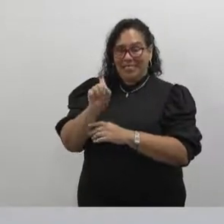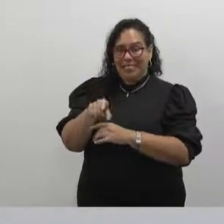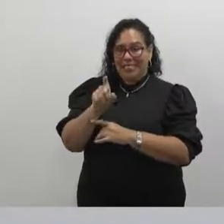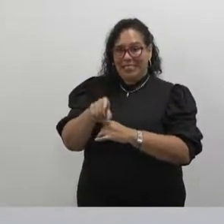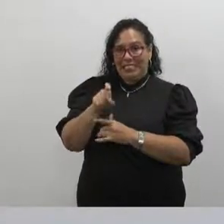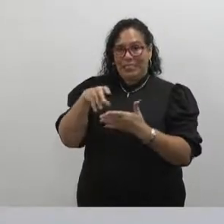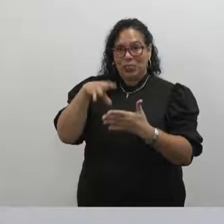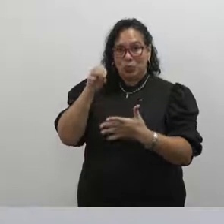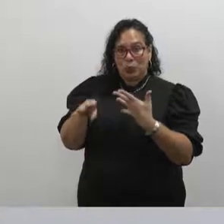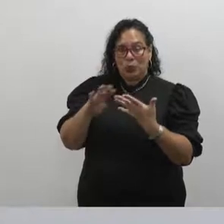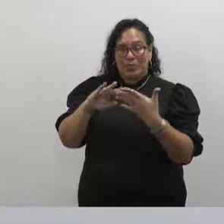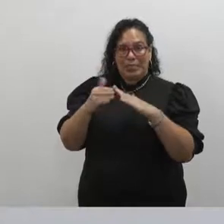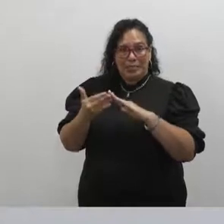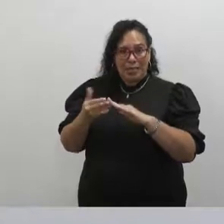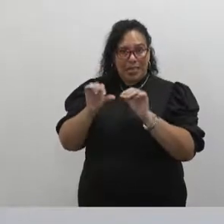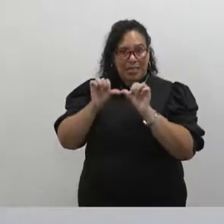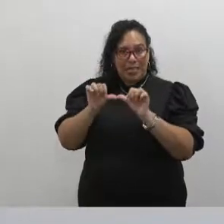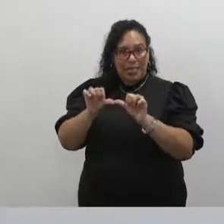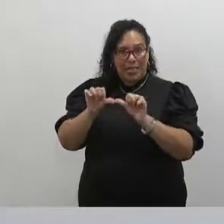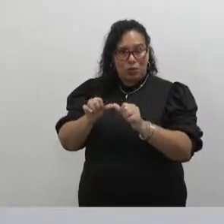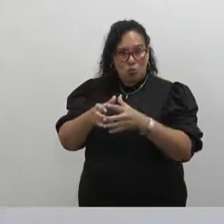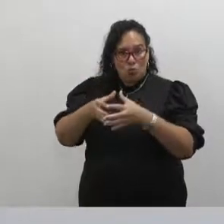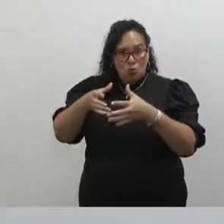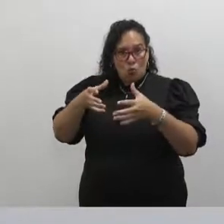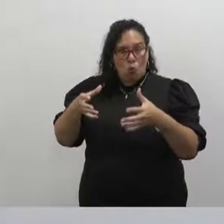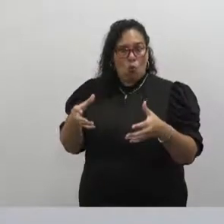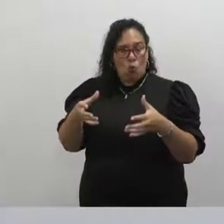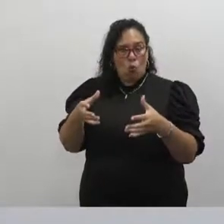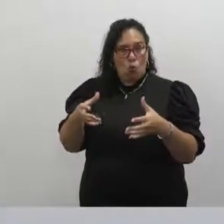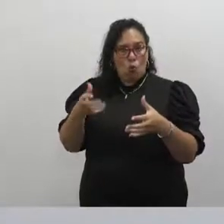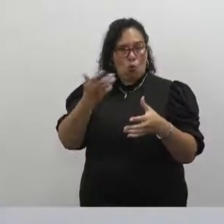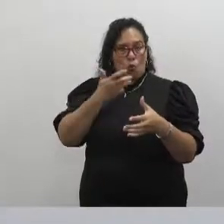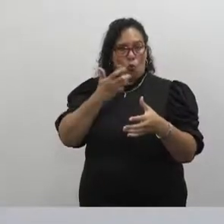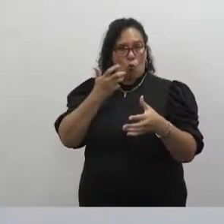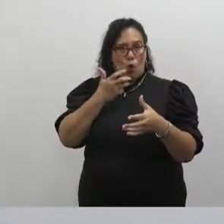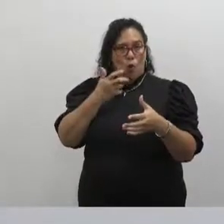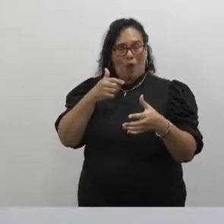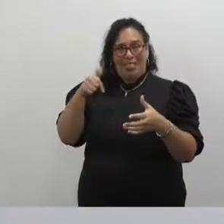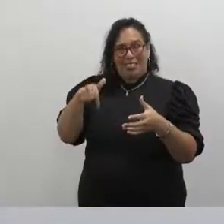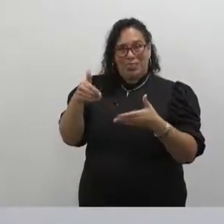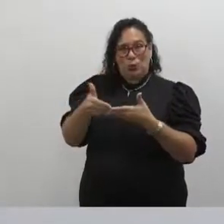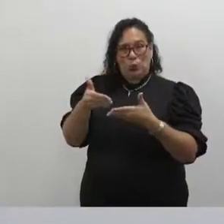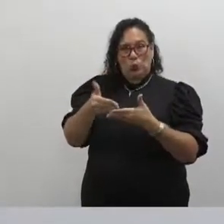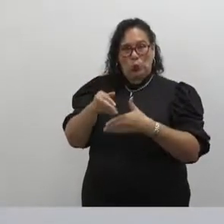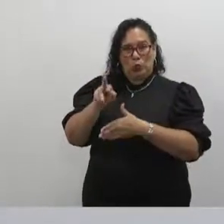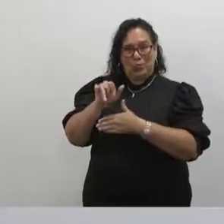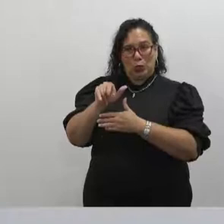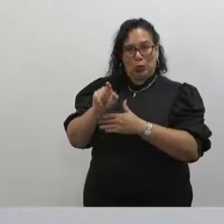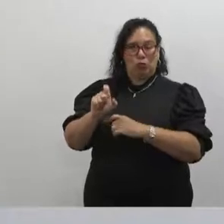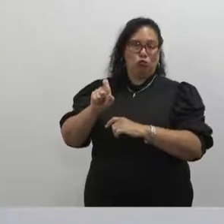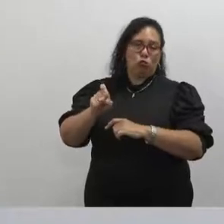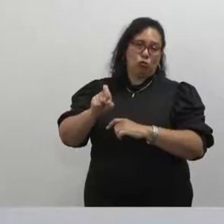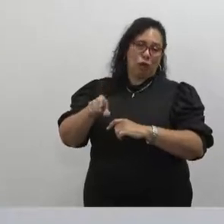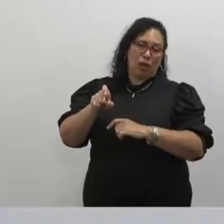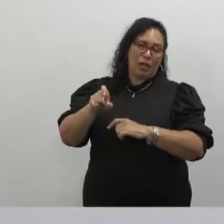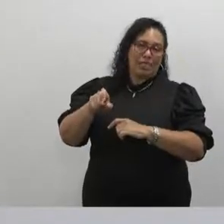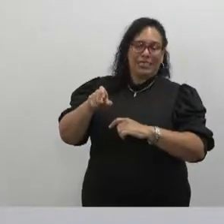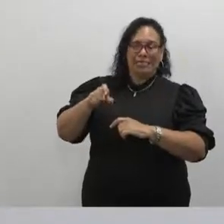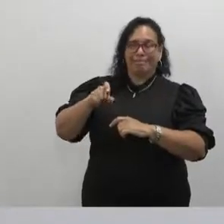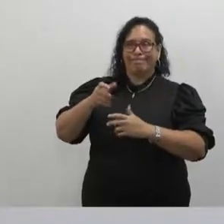thay sen tiền đại xã cùng dương đại sở dương nâng quạt từ cá chụp xe thật không đâm nạ